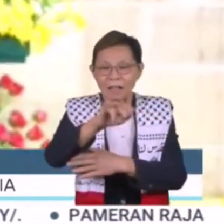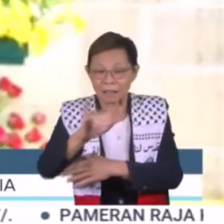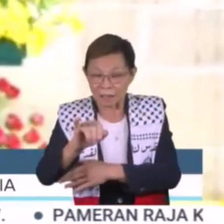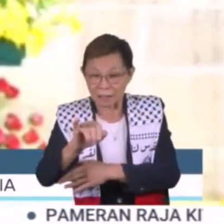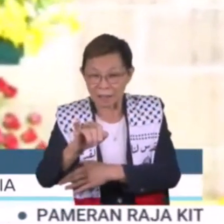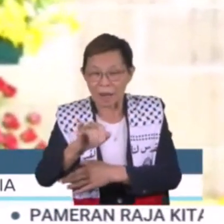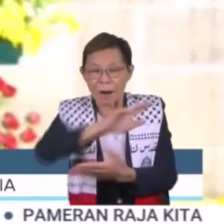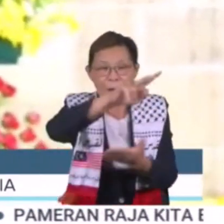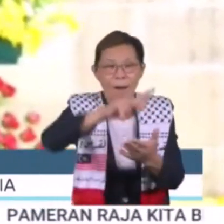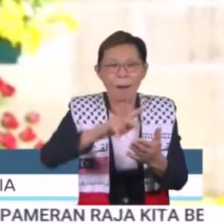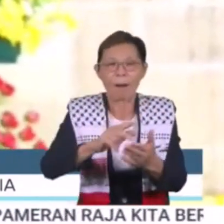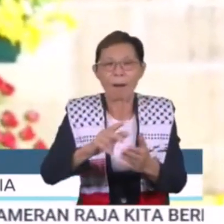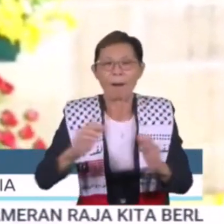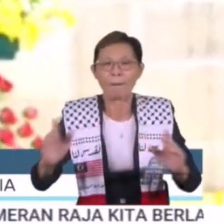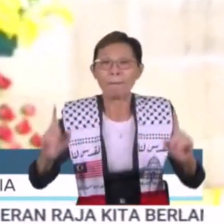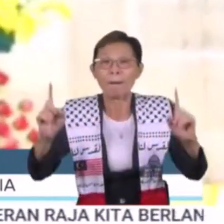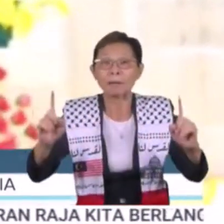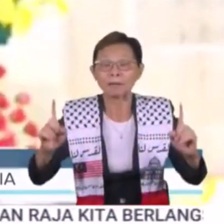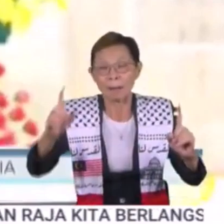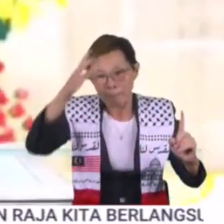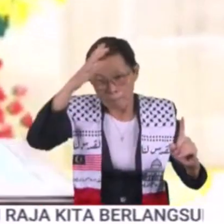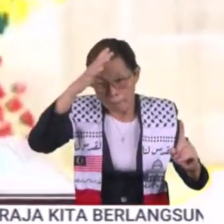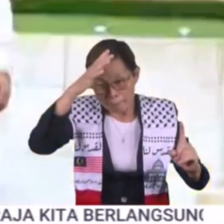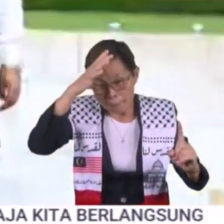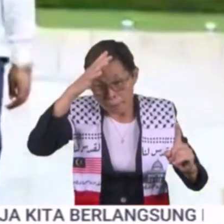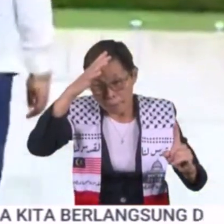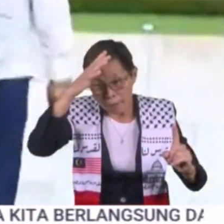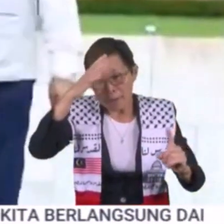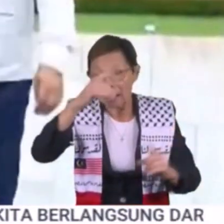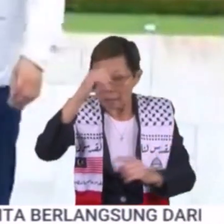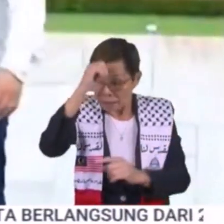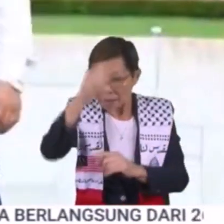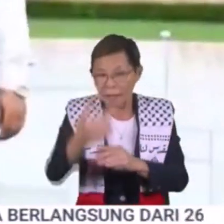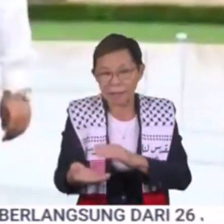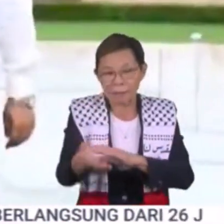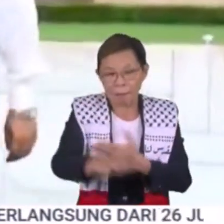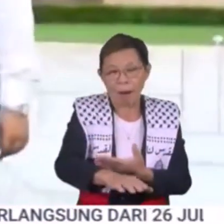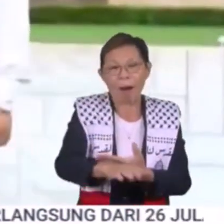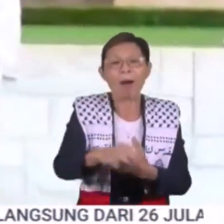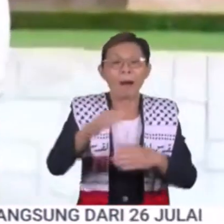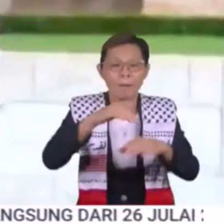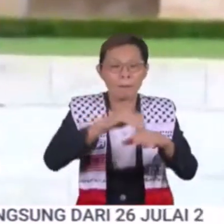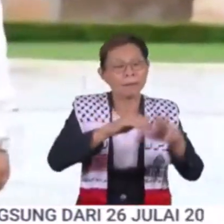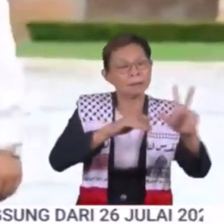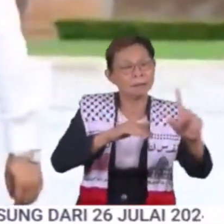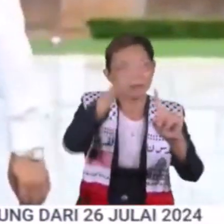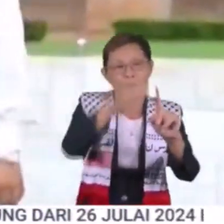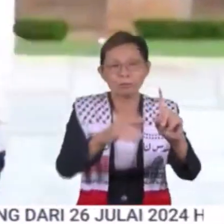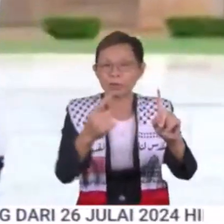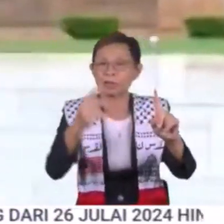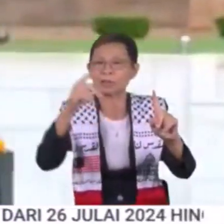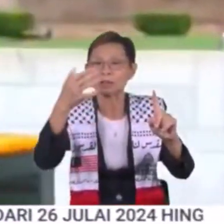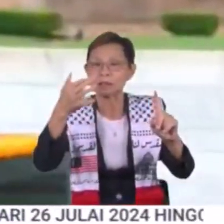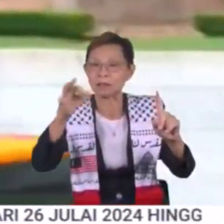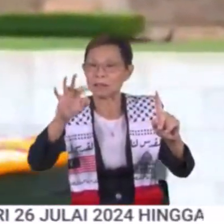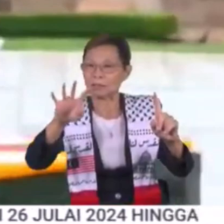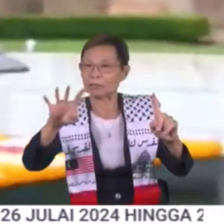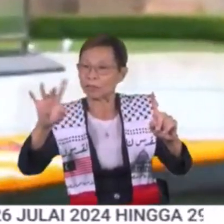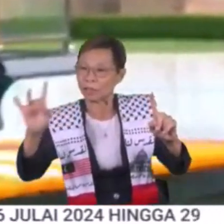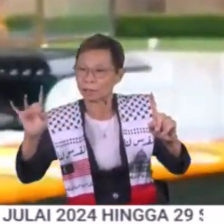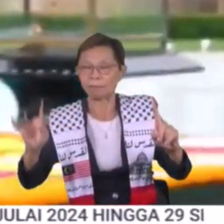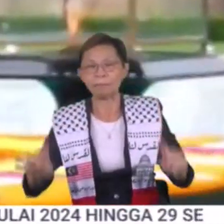iaitu pusara bapa negara India Mahatma Gandhi yang disemadikan pada 31 Januari 1948.